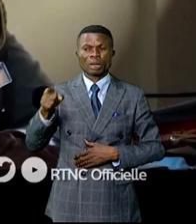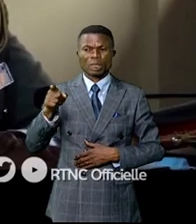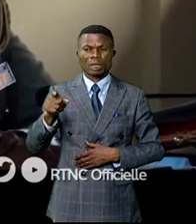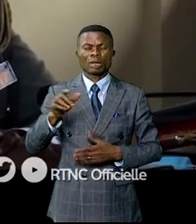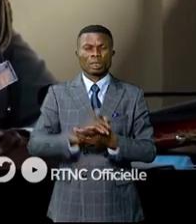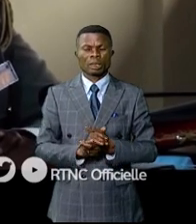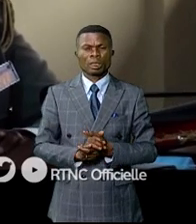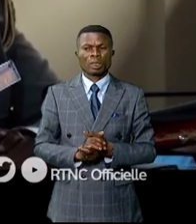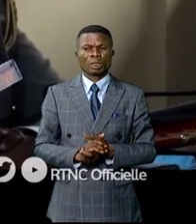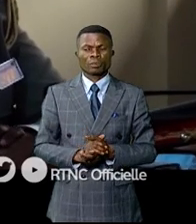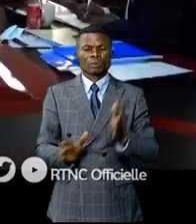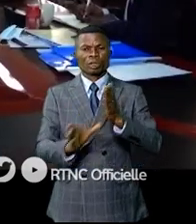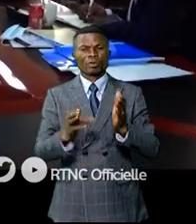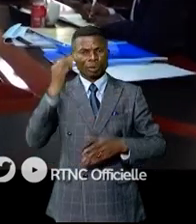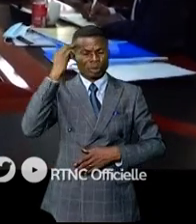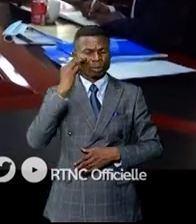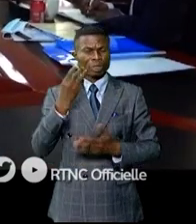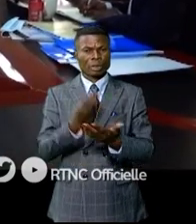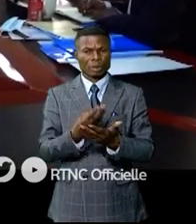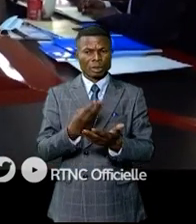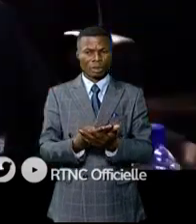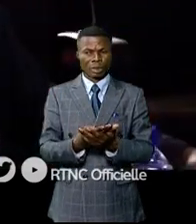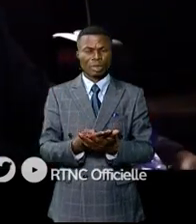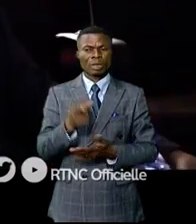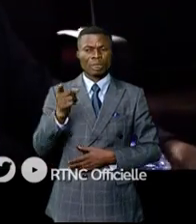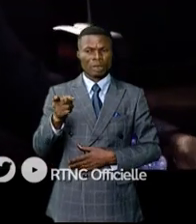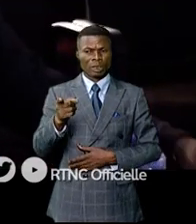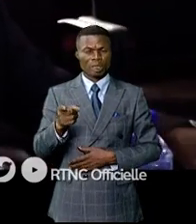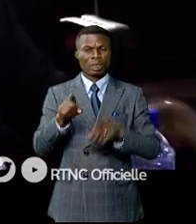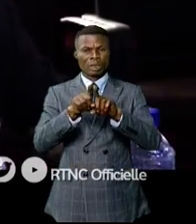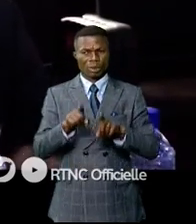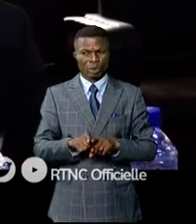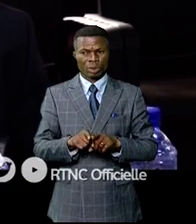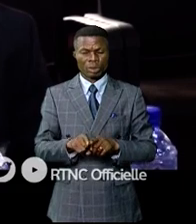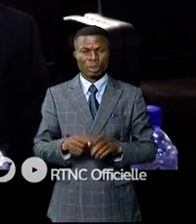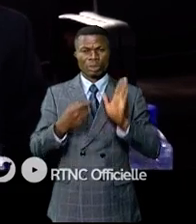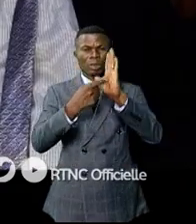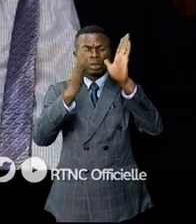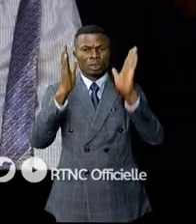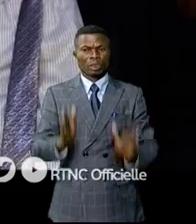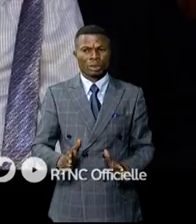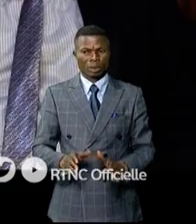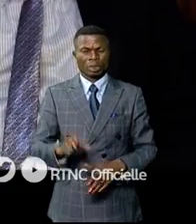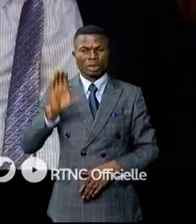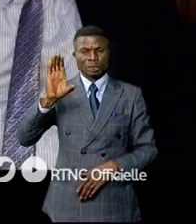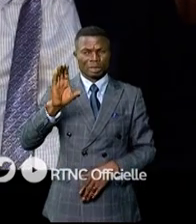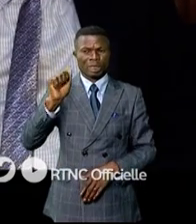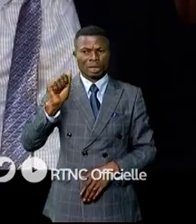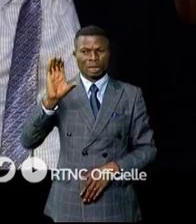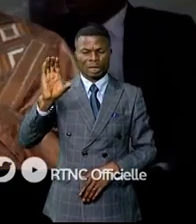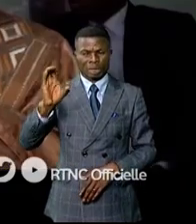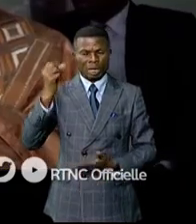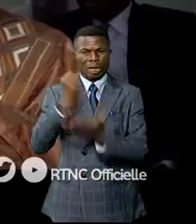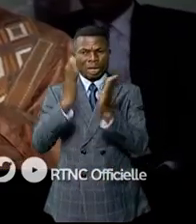Imamba Augustin, du vice-ministre du budget Félix Momat Kitenge et du représentant de la CEAC,